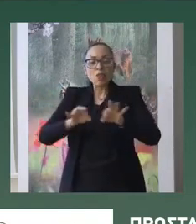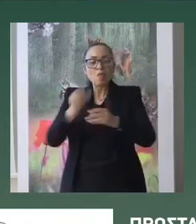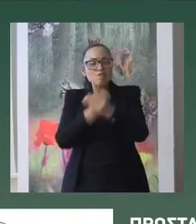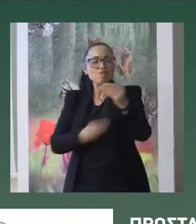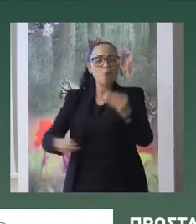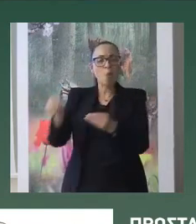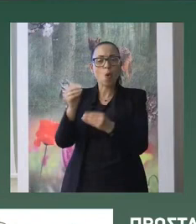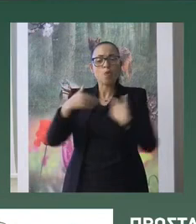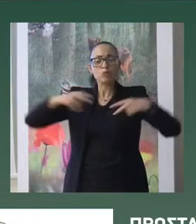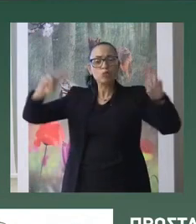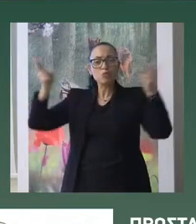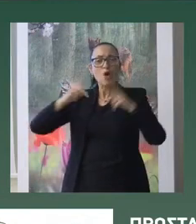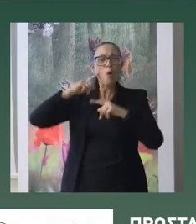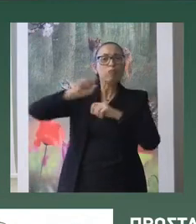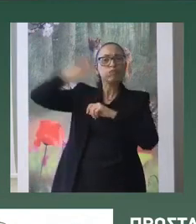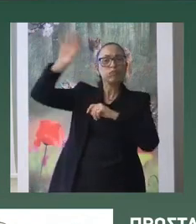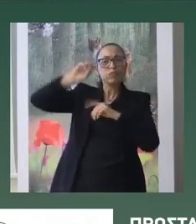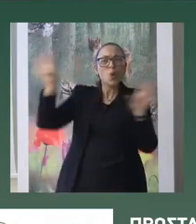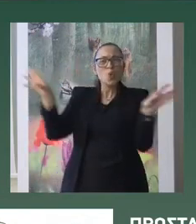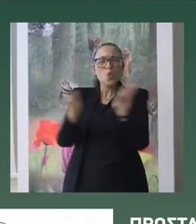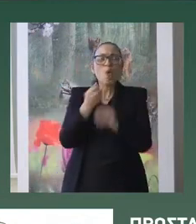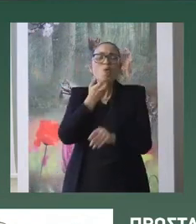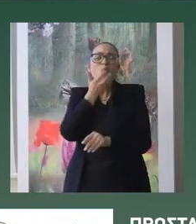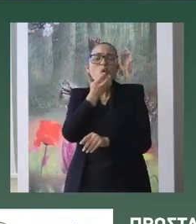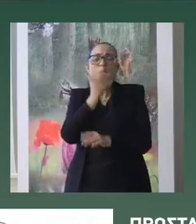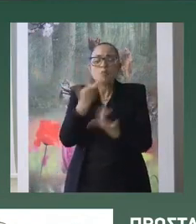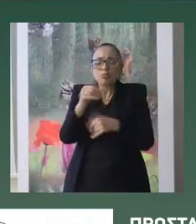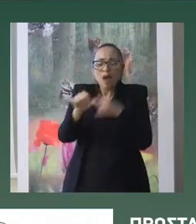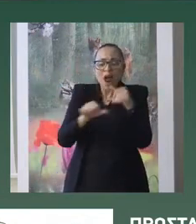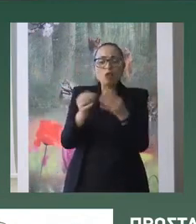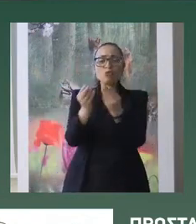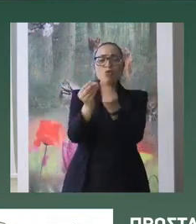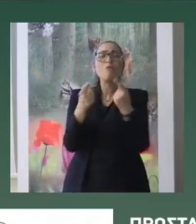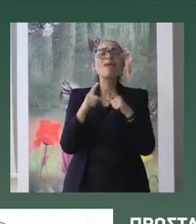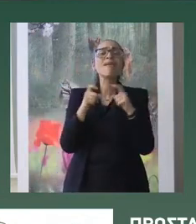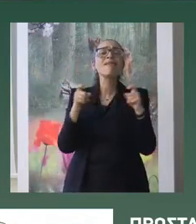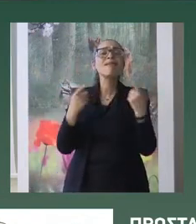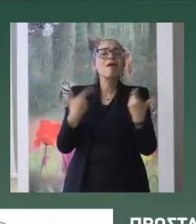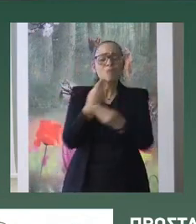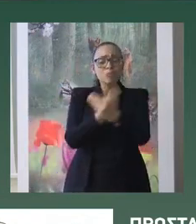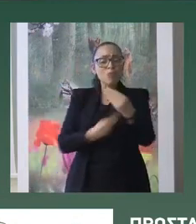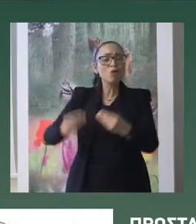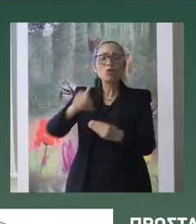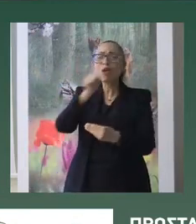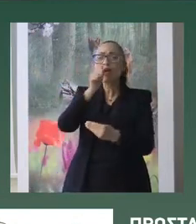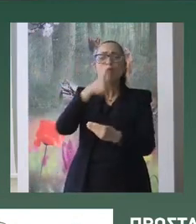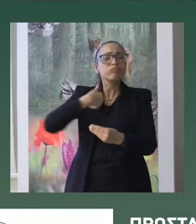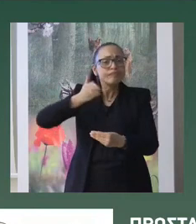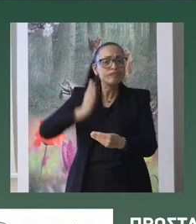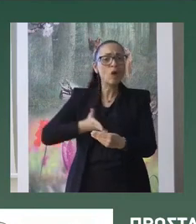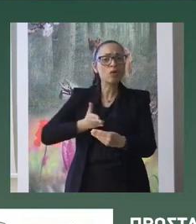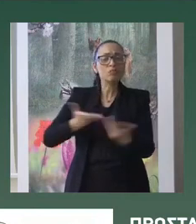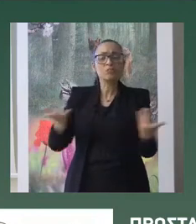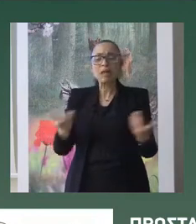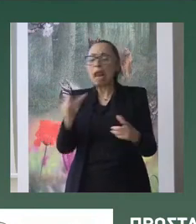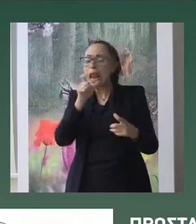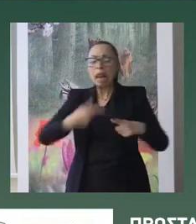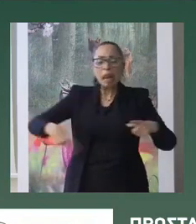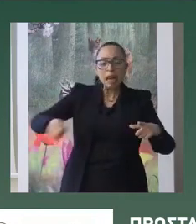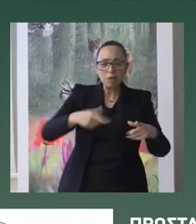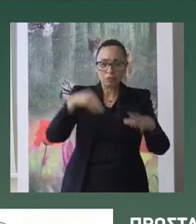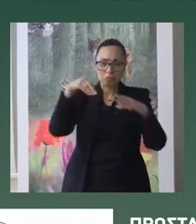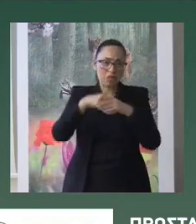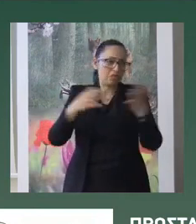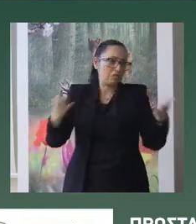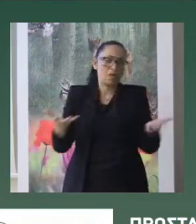καλύτερα, πώς μειώνω τις εκπομπές θερμότητας, πώς αλλάζω τα υλικά, πώς έχω περισσότερο νερό, μικρές λίμνες, δεν είναι η περίπτωση